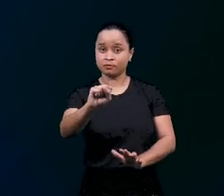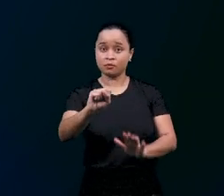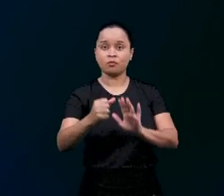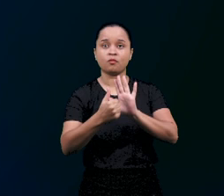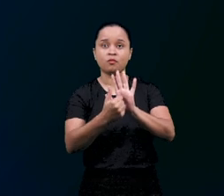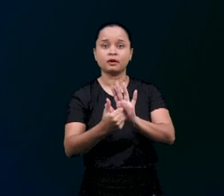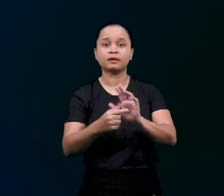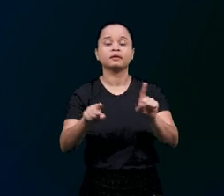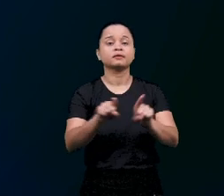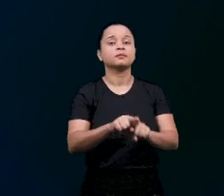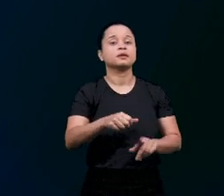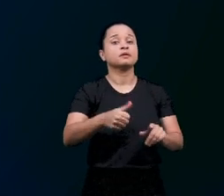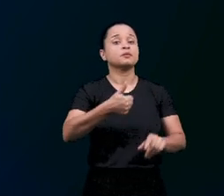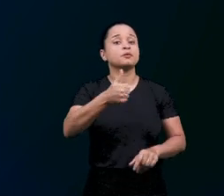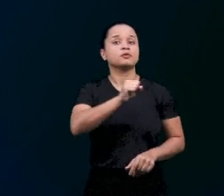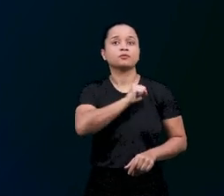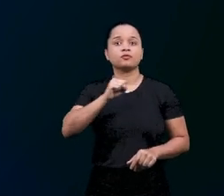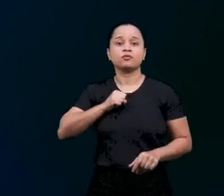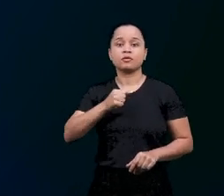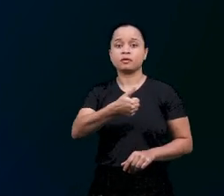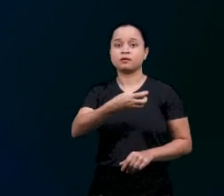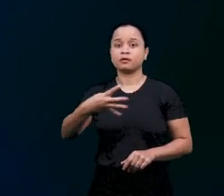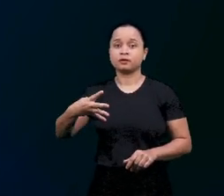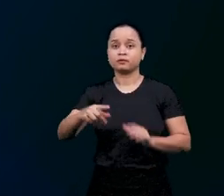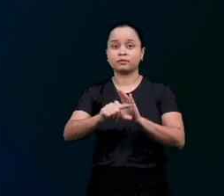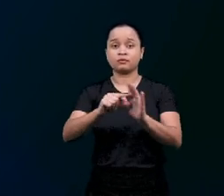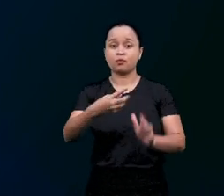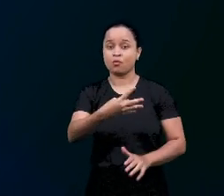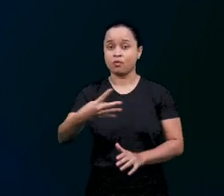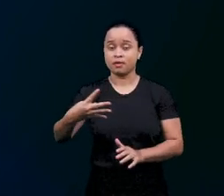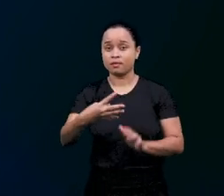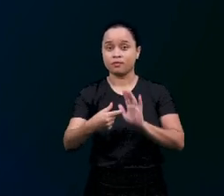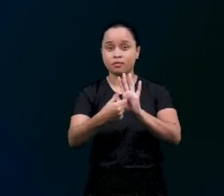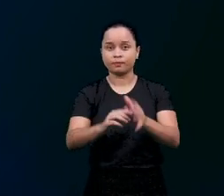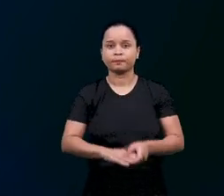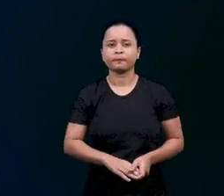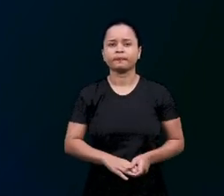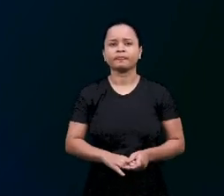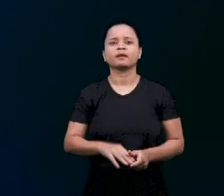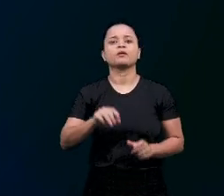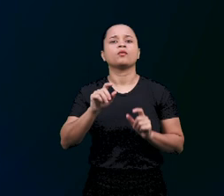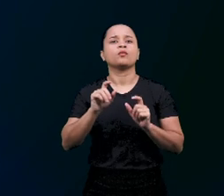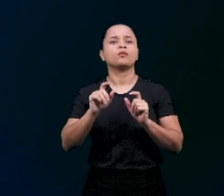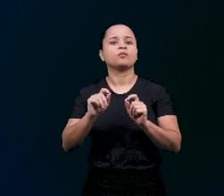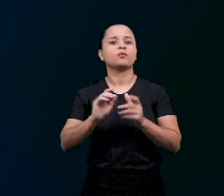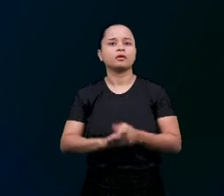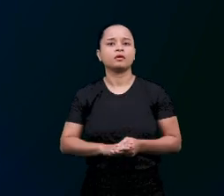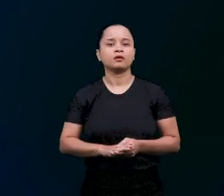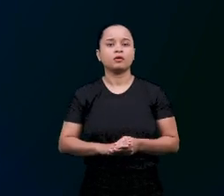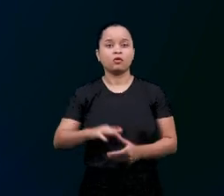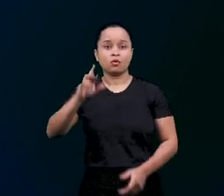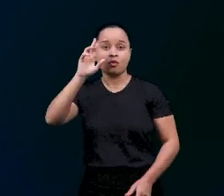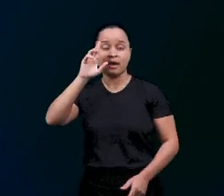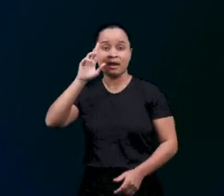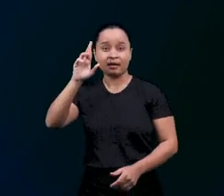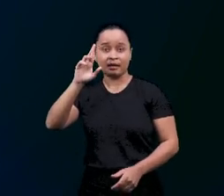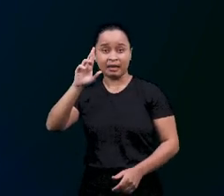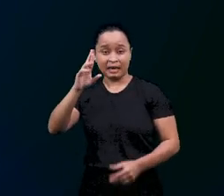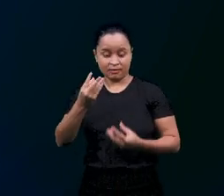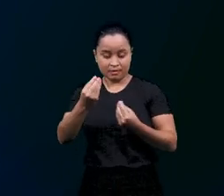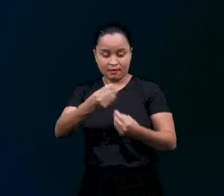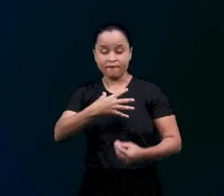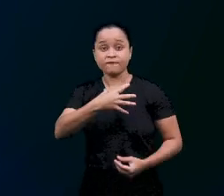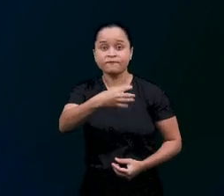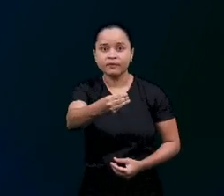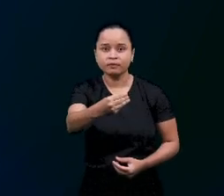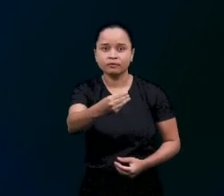14, 44, il était disposé à donner la vie de son fils pour se sauver, pendant que le roi